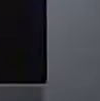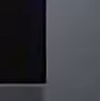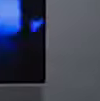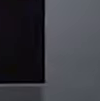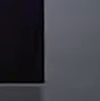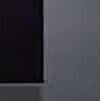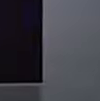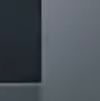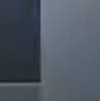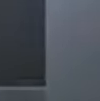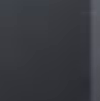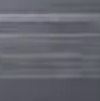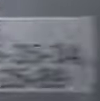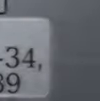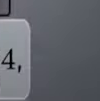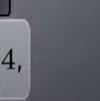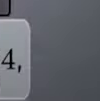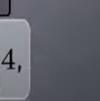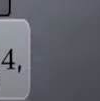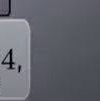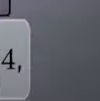гасят волосами шансов